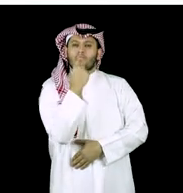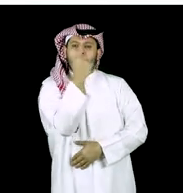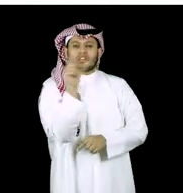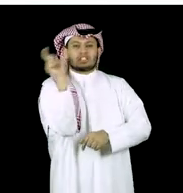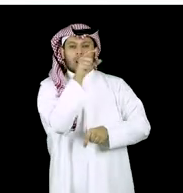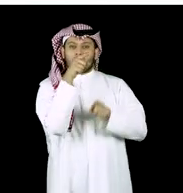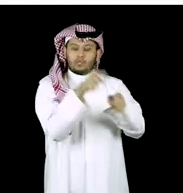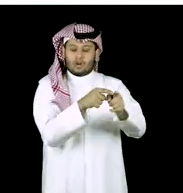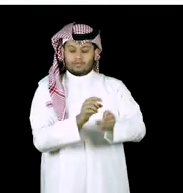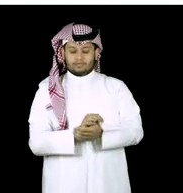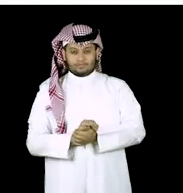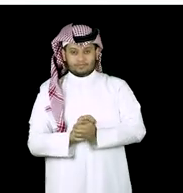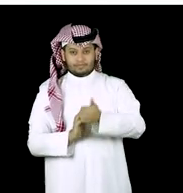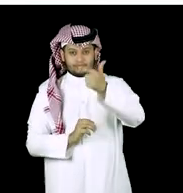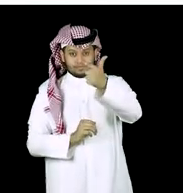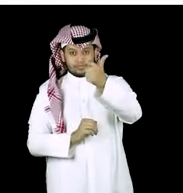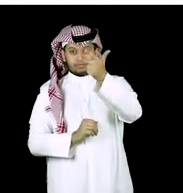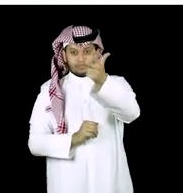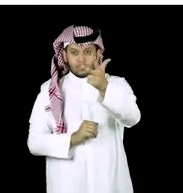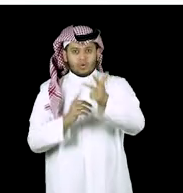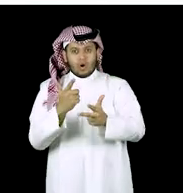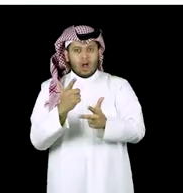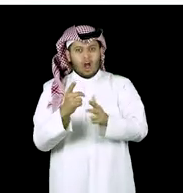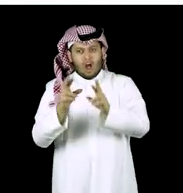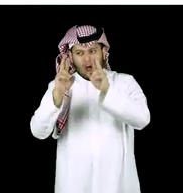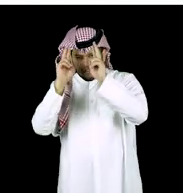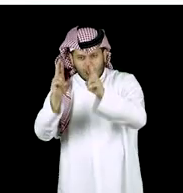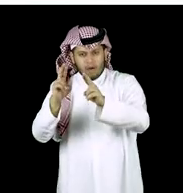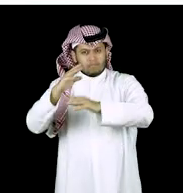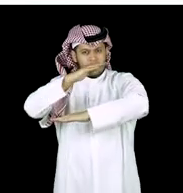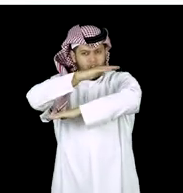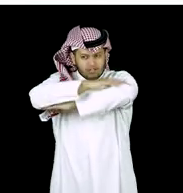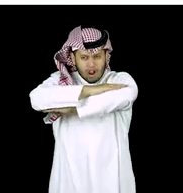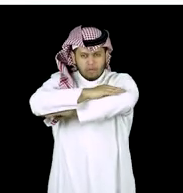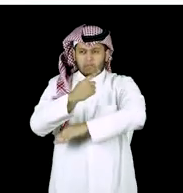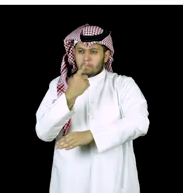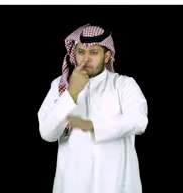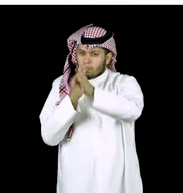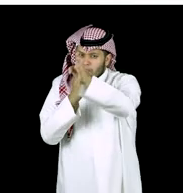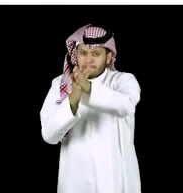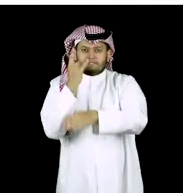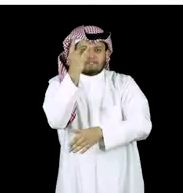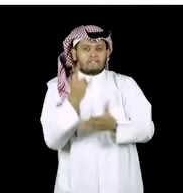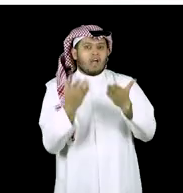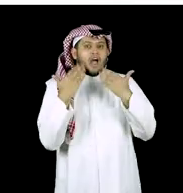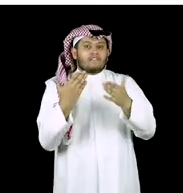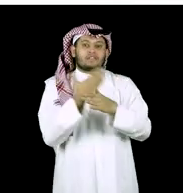الثمرة الثالثة الاحترام وسهولة الانقياد.